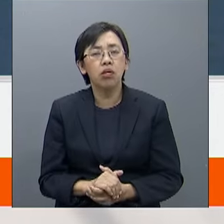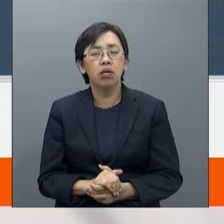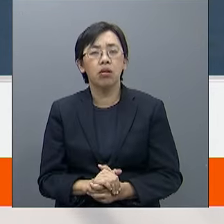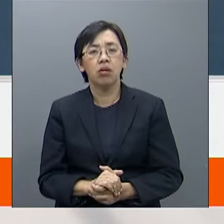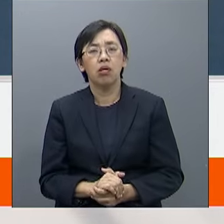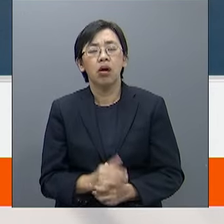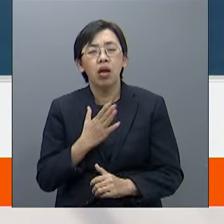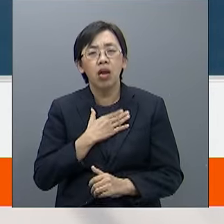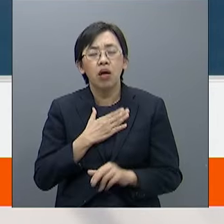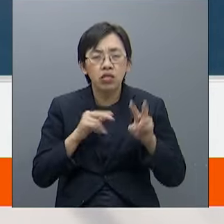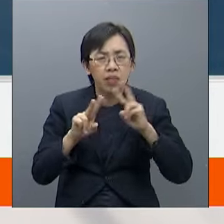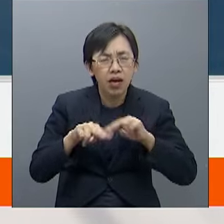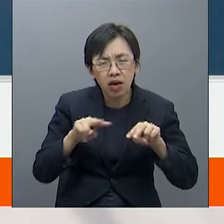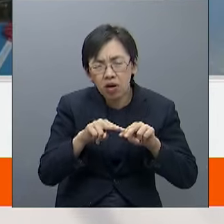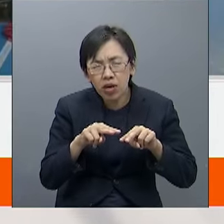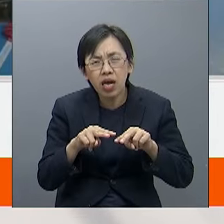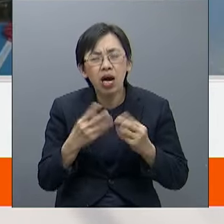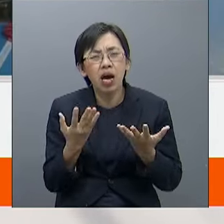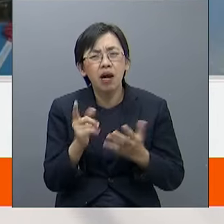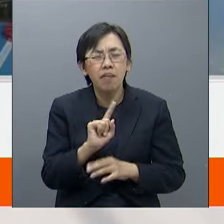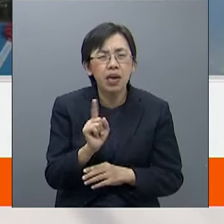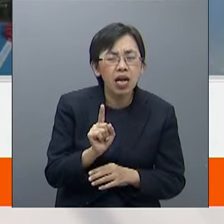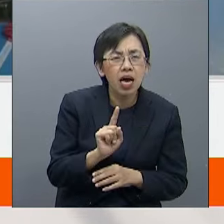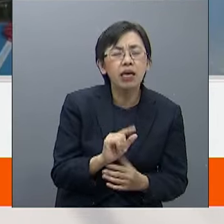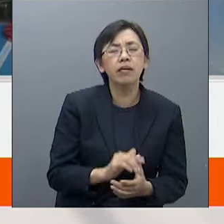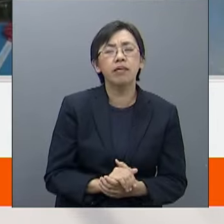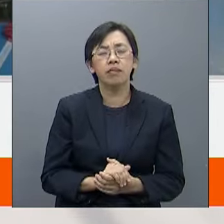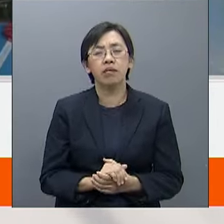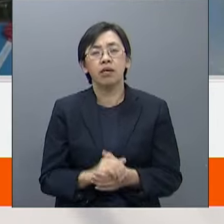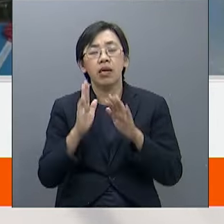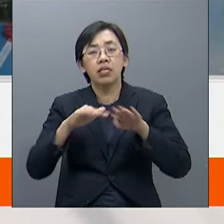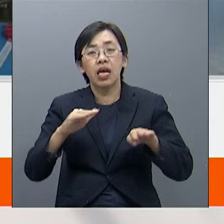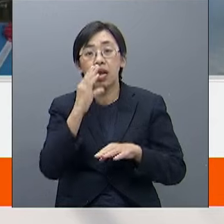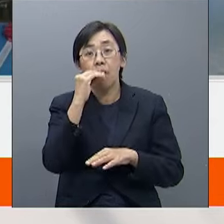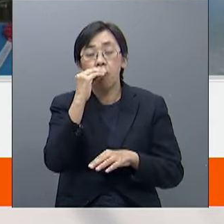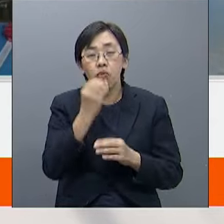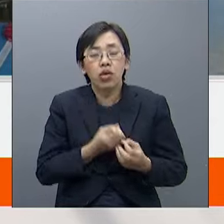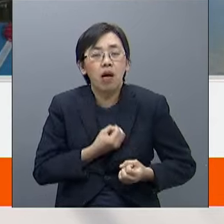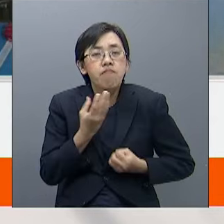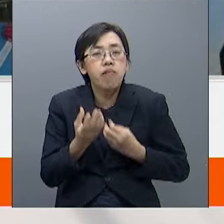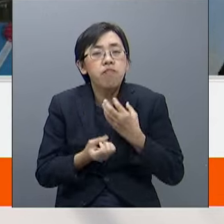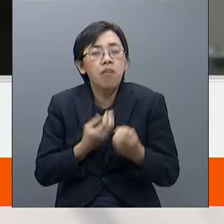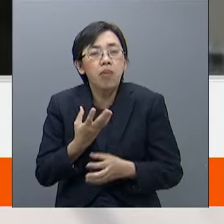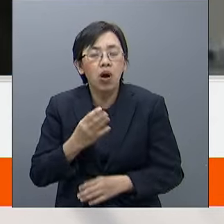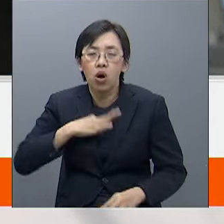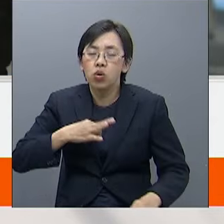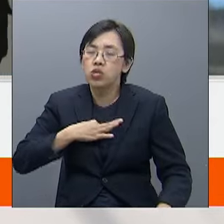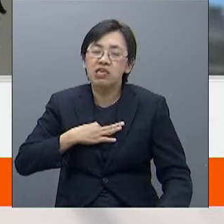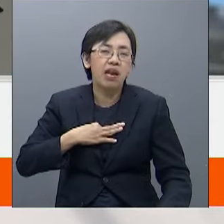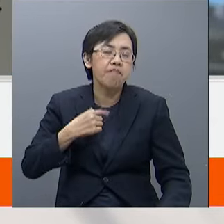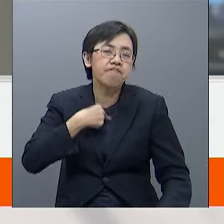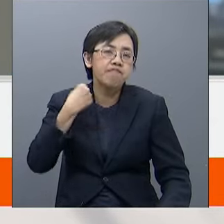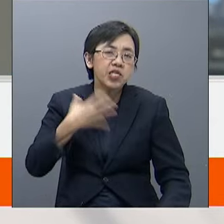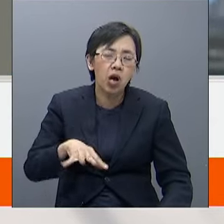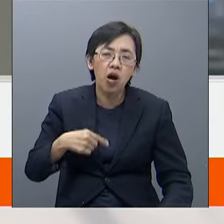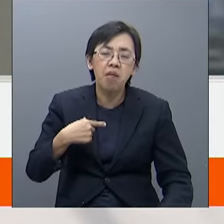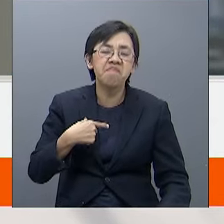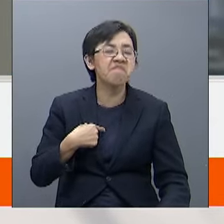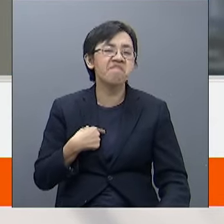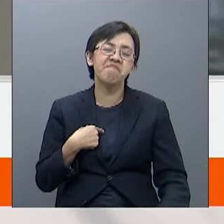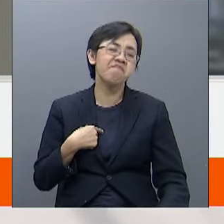องไปนั่งหาเลยว่ามันจะมีทรายอะไรไหมเมื่อไหร่ก็ตามที่เด็กเขาพูดออกมาว่าเขาไม่โอเคเนี่ยอันนี้คือทรายที่สำคัญม